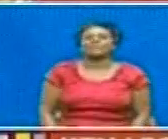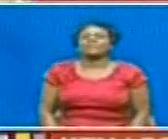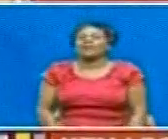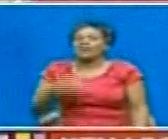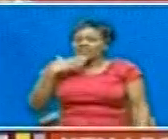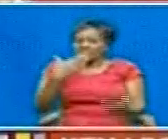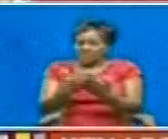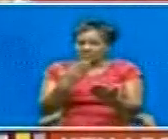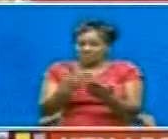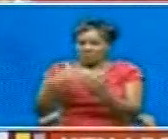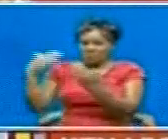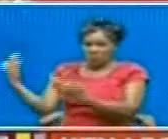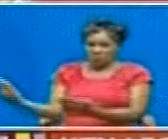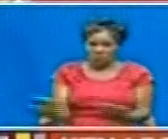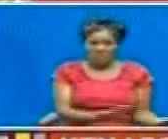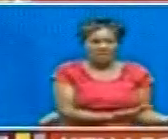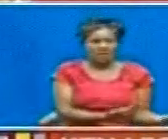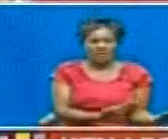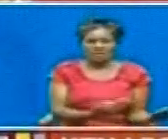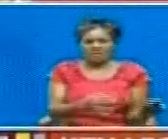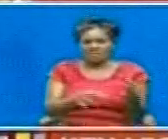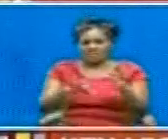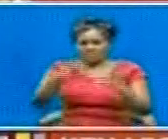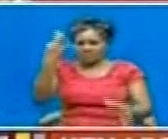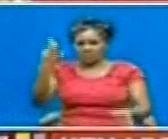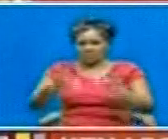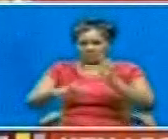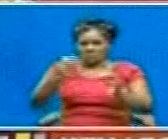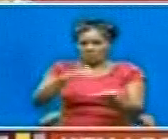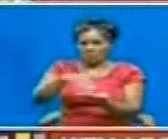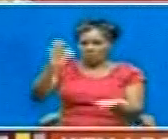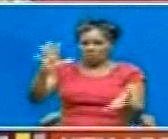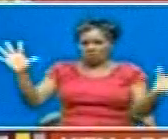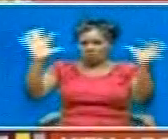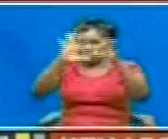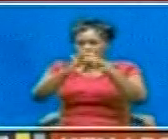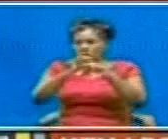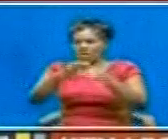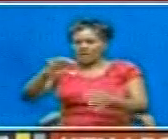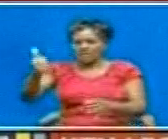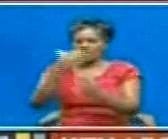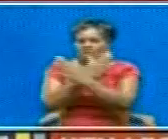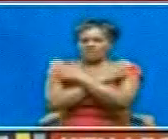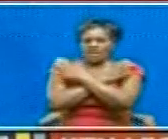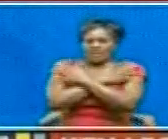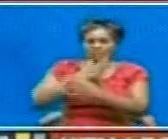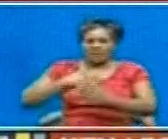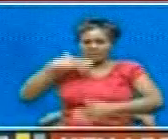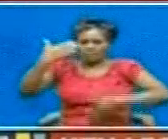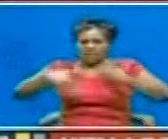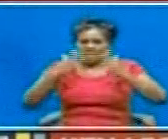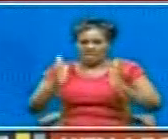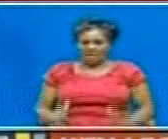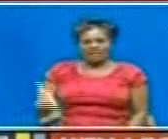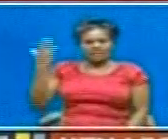Na asante sana, karibu katika chambuzi zaidi, na najiunga na mwenzangu Harold Ndege ambaye pia ni rafiki yangu, mchezaji wa zamani wa timu